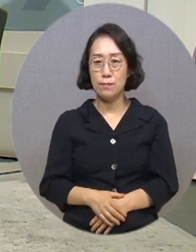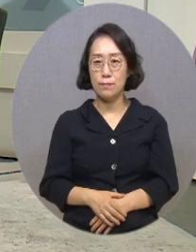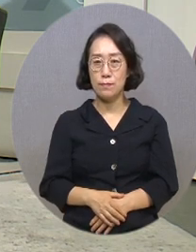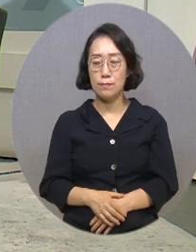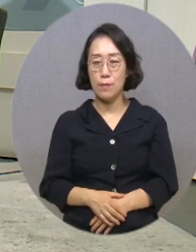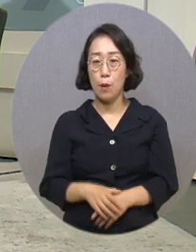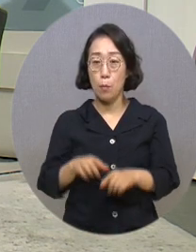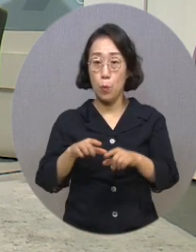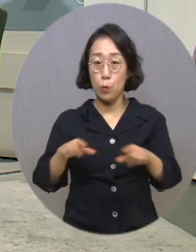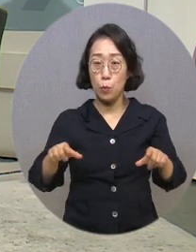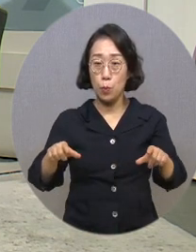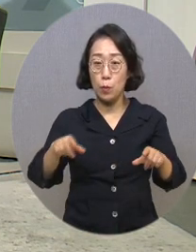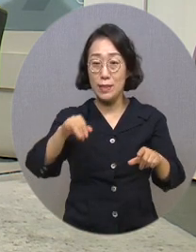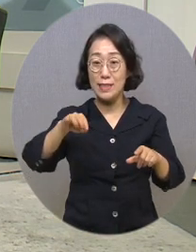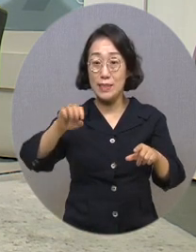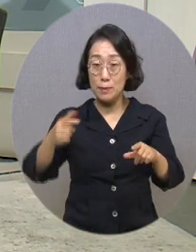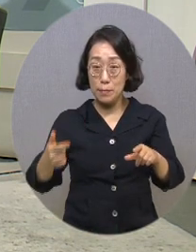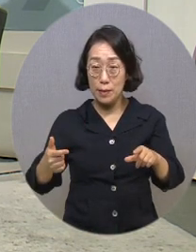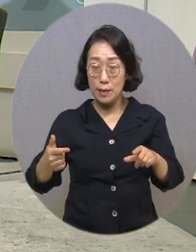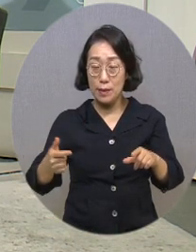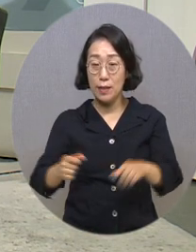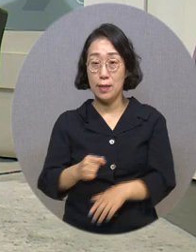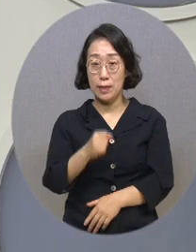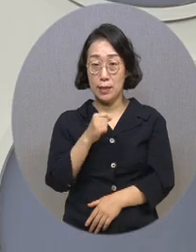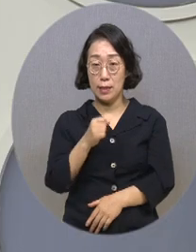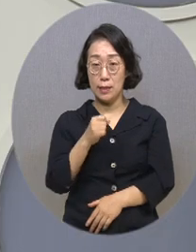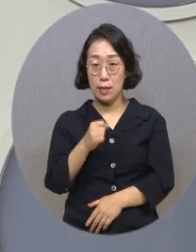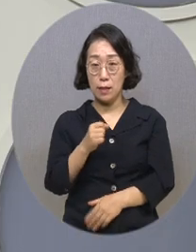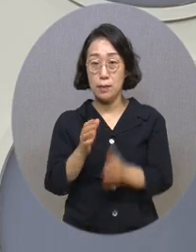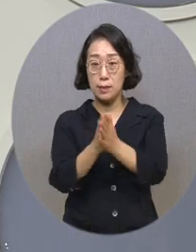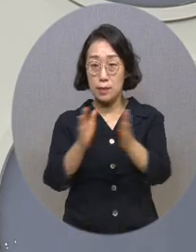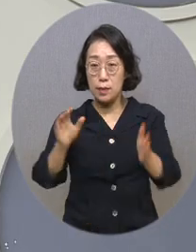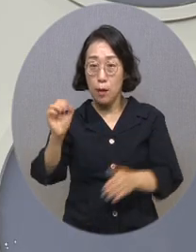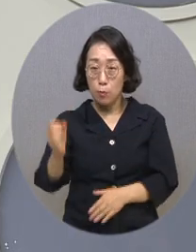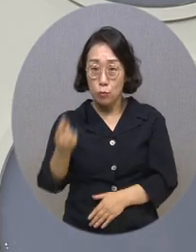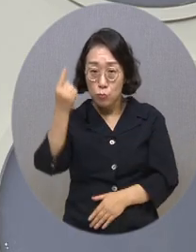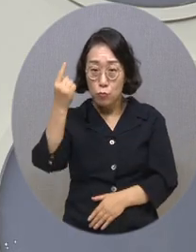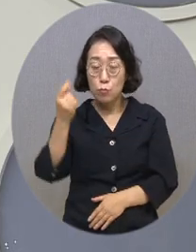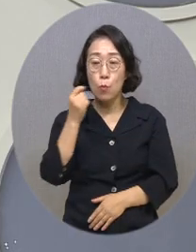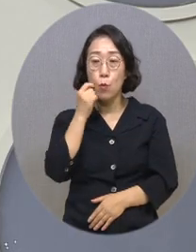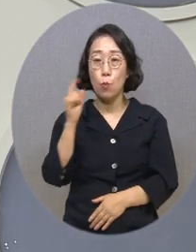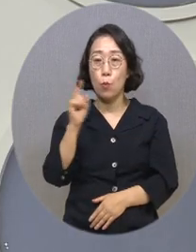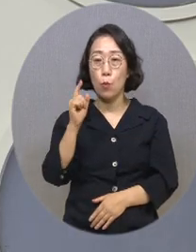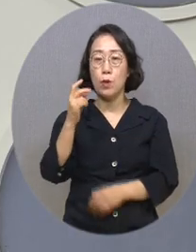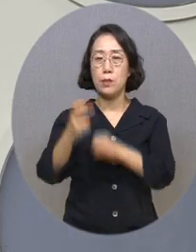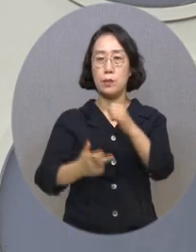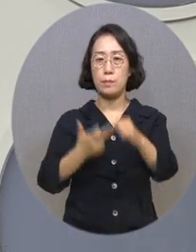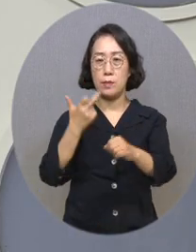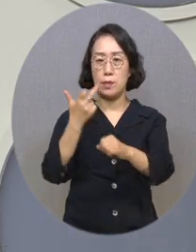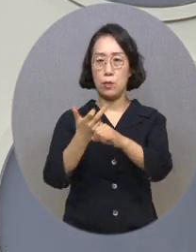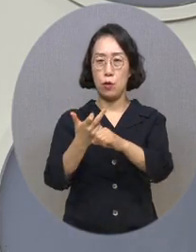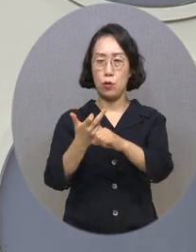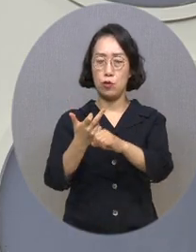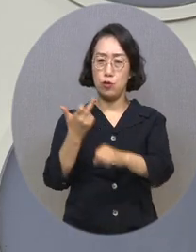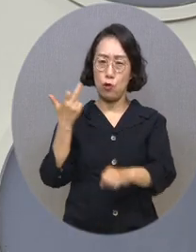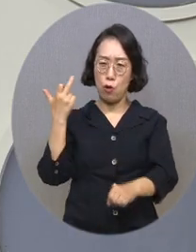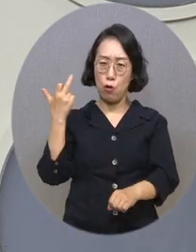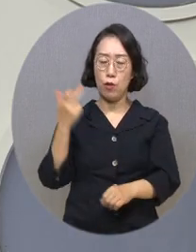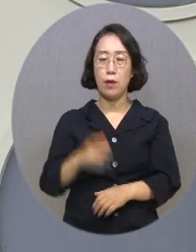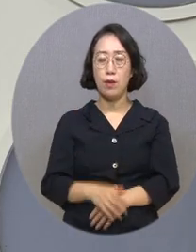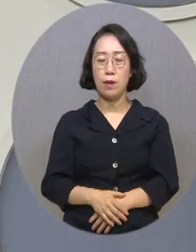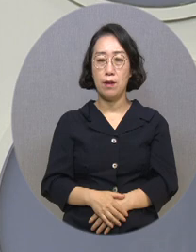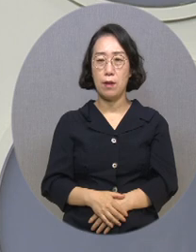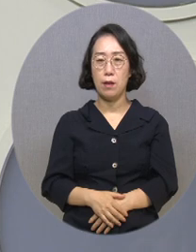시민 기자를 어떤 연유로 시작을 한 거예요? 예, 한 17년 정도로